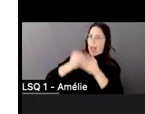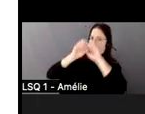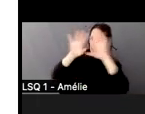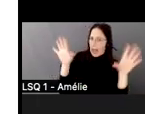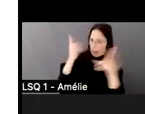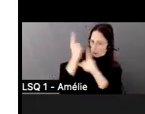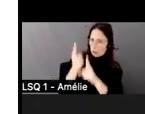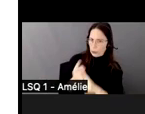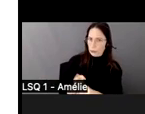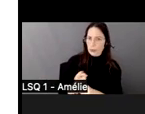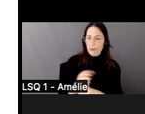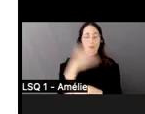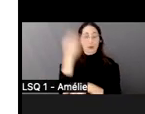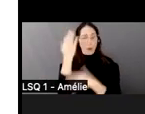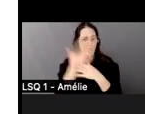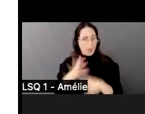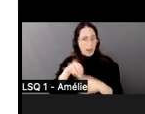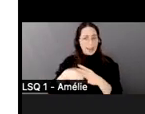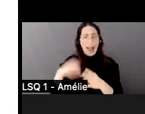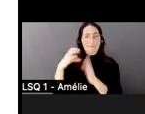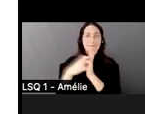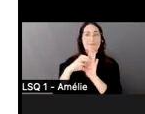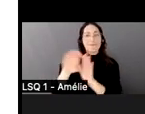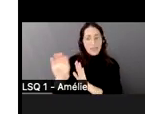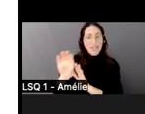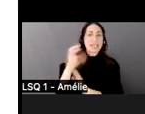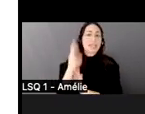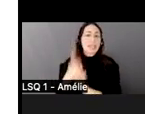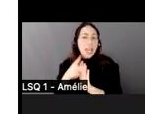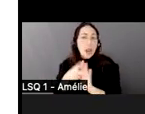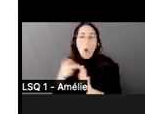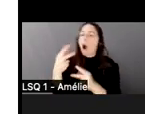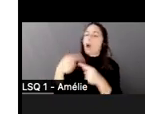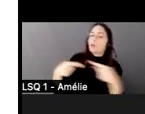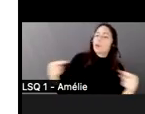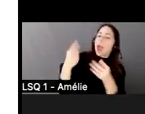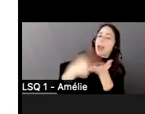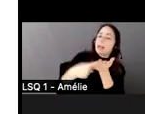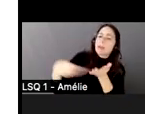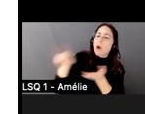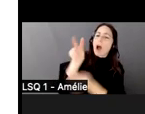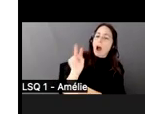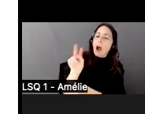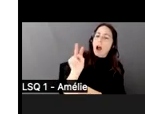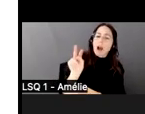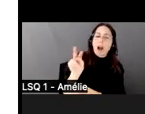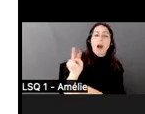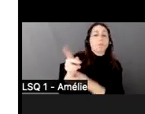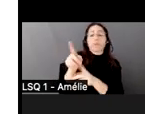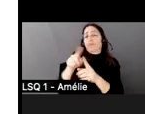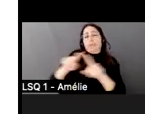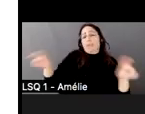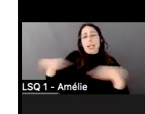Le cours a des vidéos des experts qui discutent sur les divers sujets venant, des divers